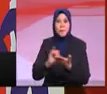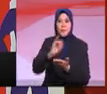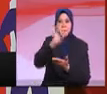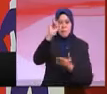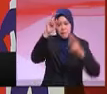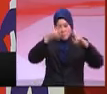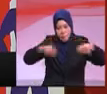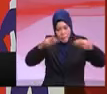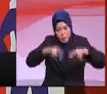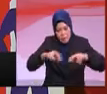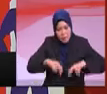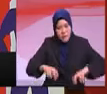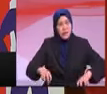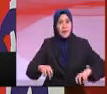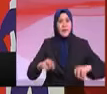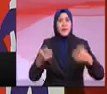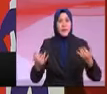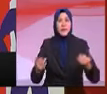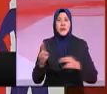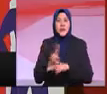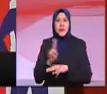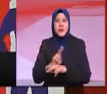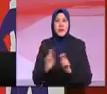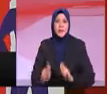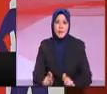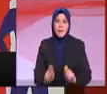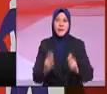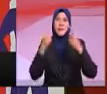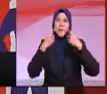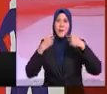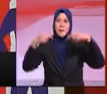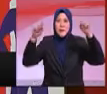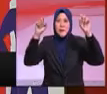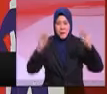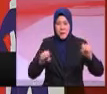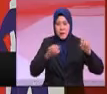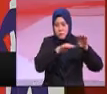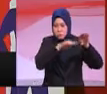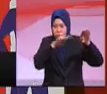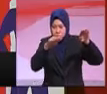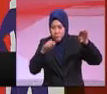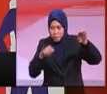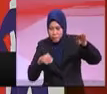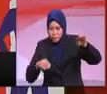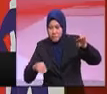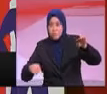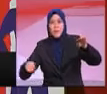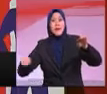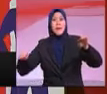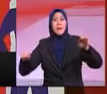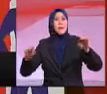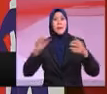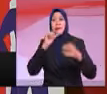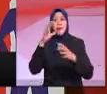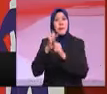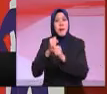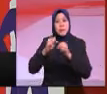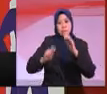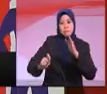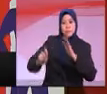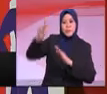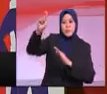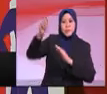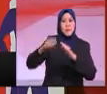Research dan sebagainya, kita menggunakan tindakan ini berjaya meratakan, iaitu tidak mencapai puncak yang